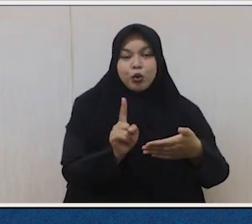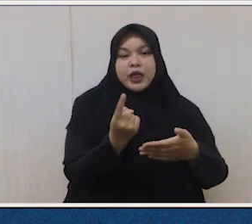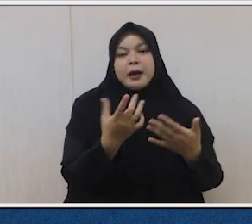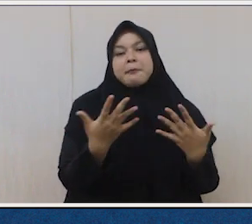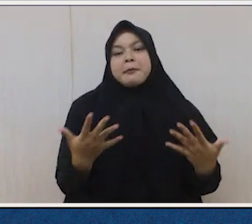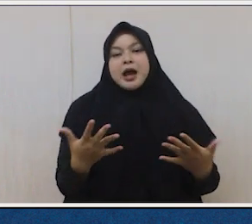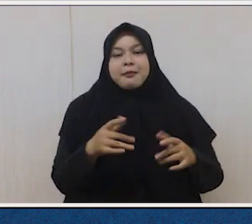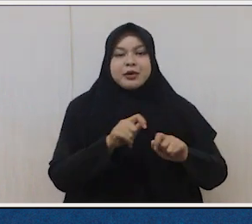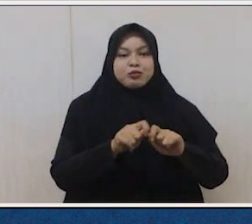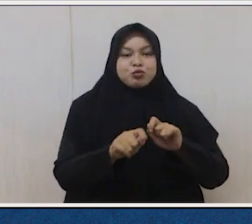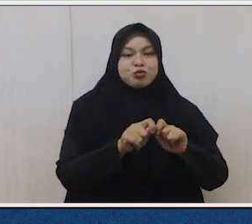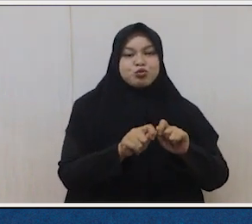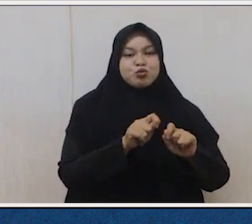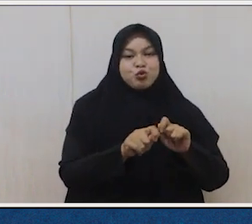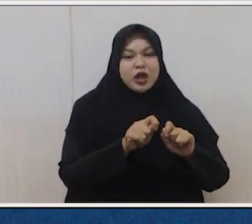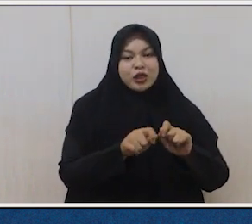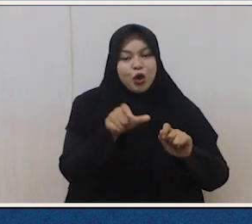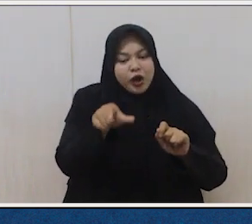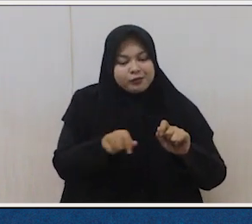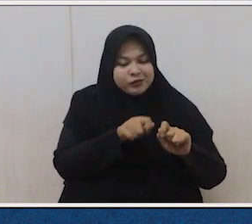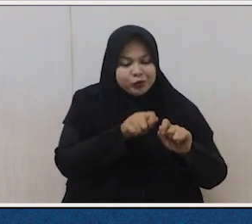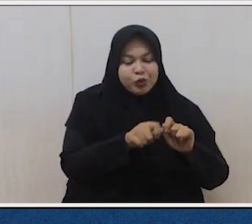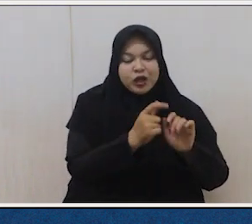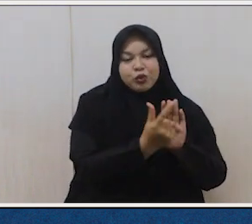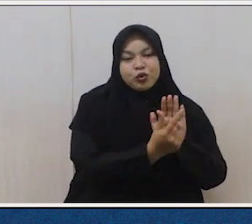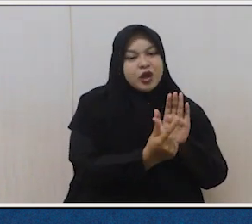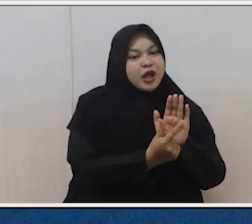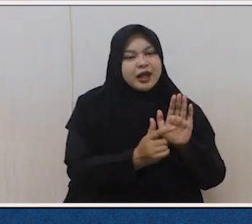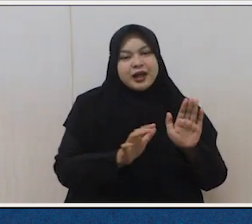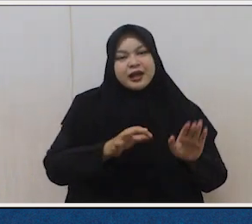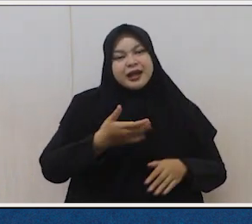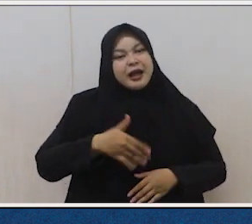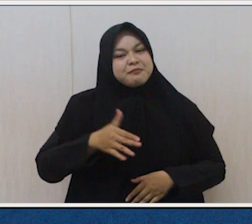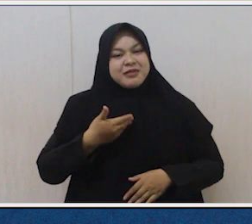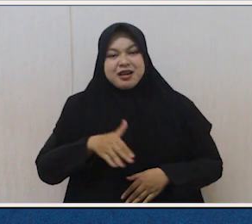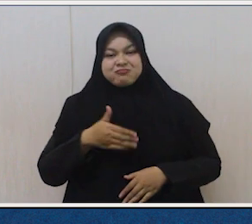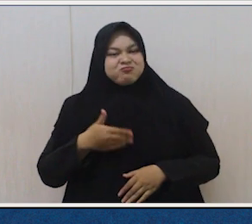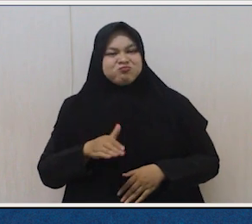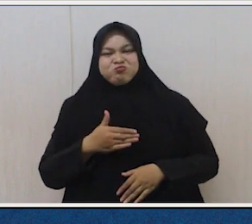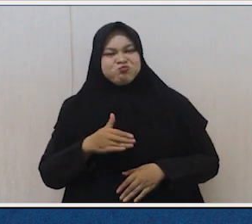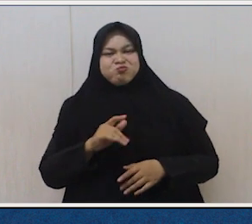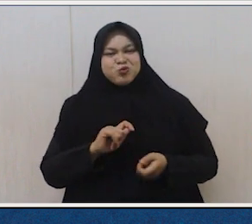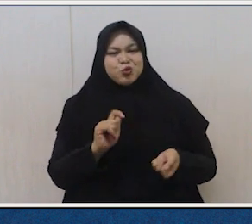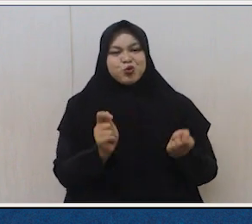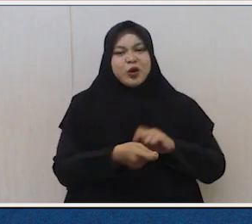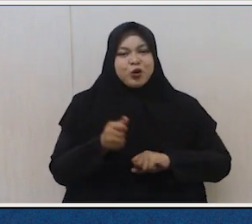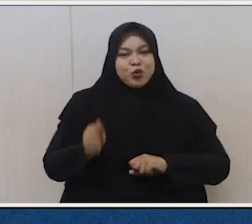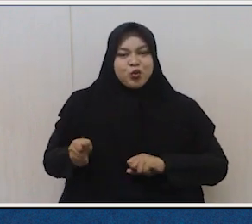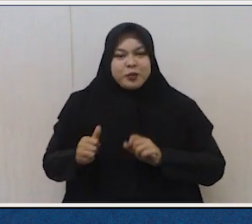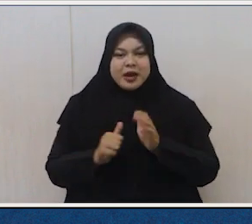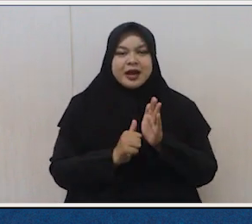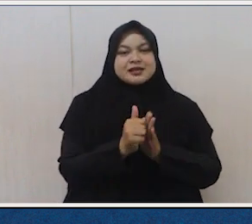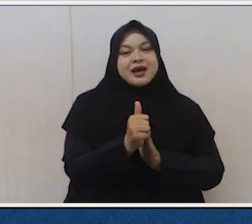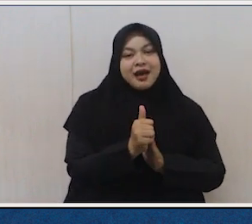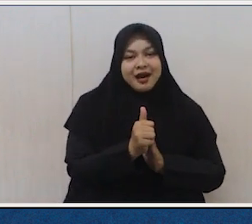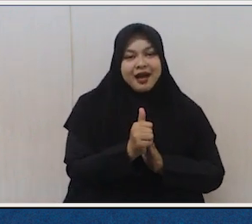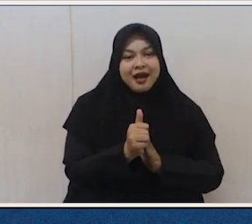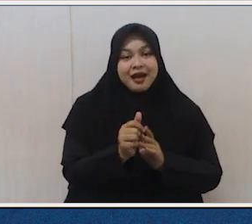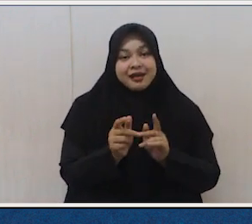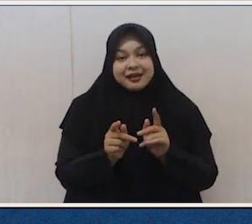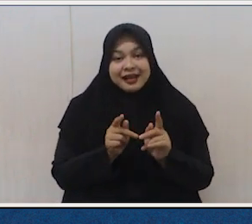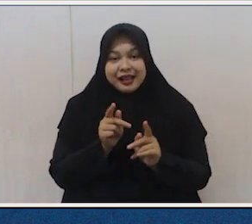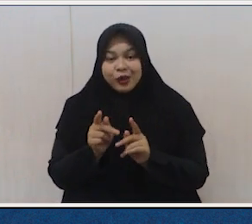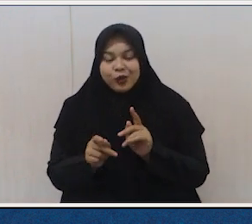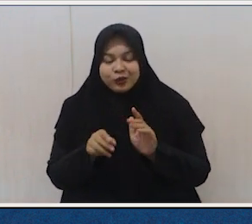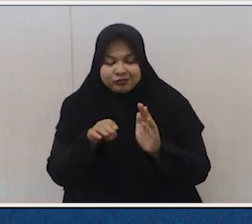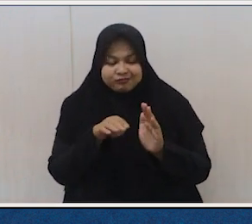pembentuk undang-undang tidak mau sampai kepada mengubah hukum acara eh gitu kalau eh bahwa